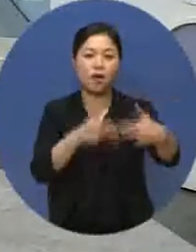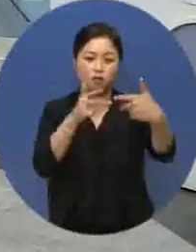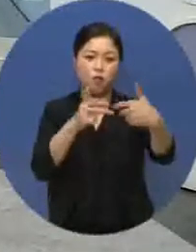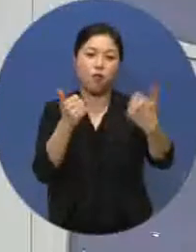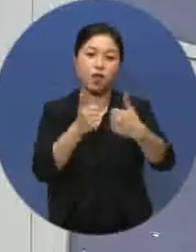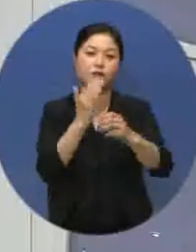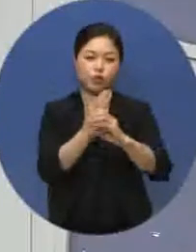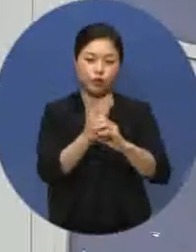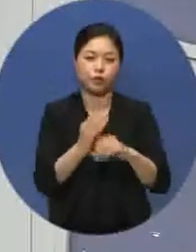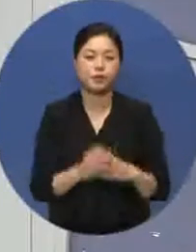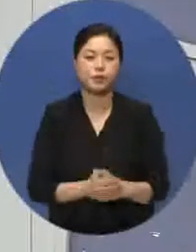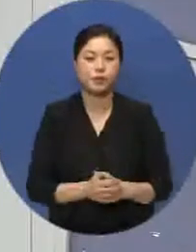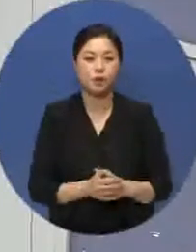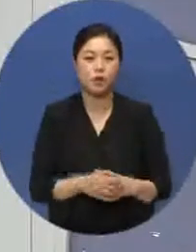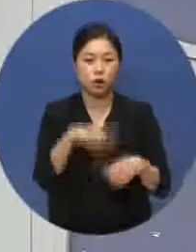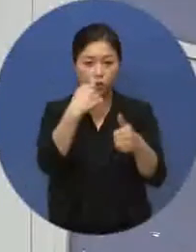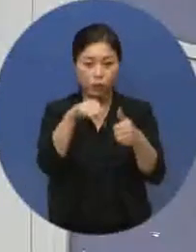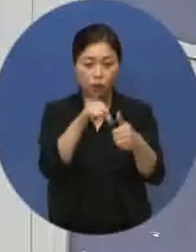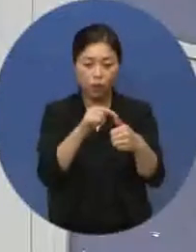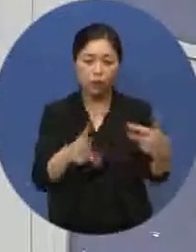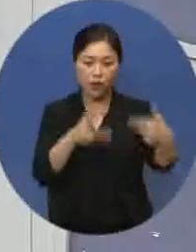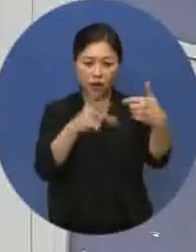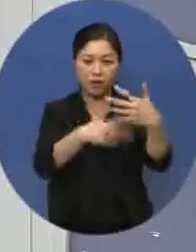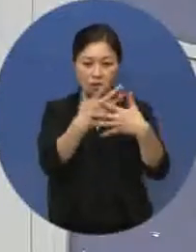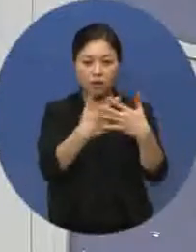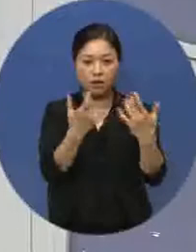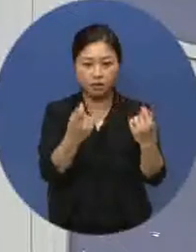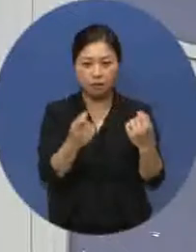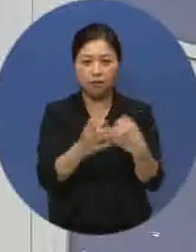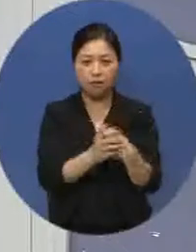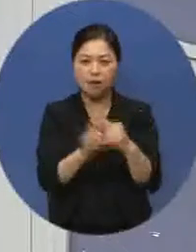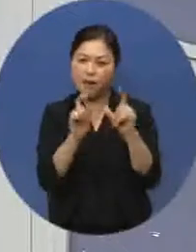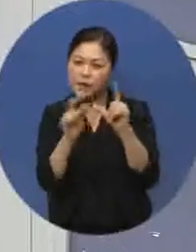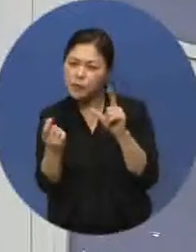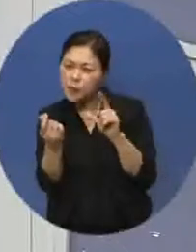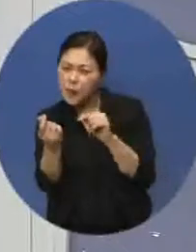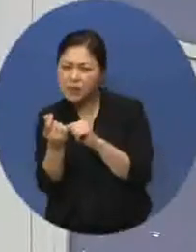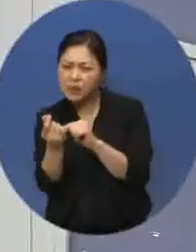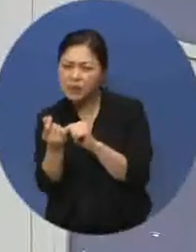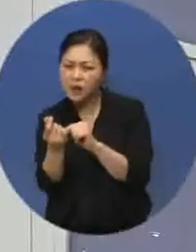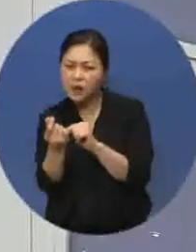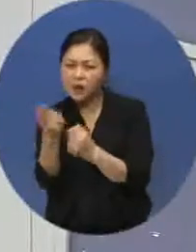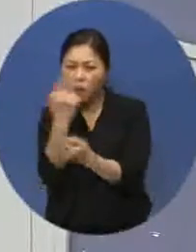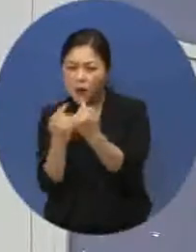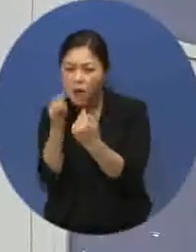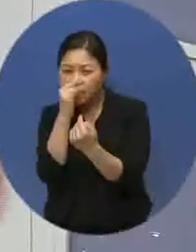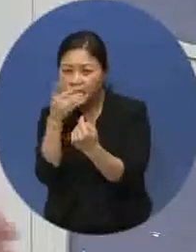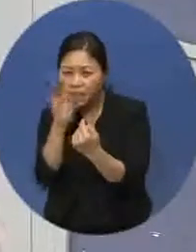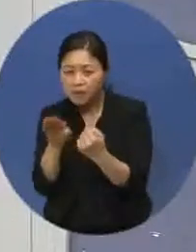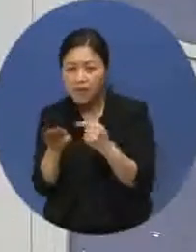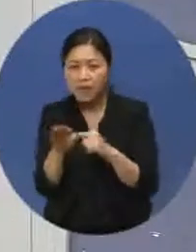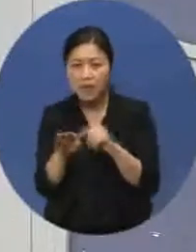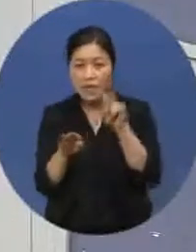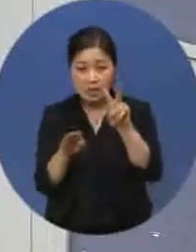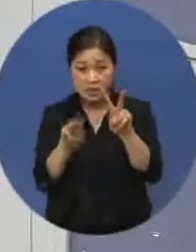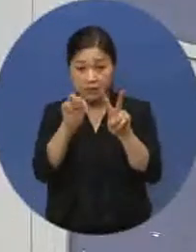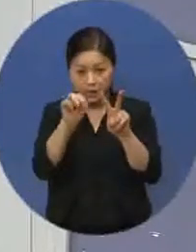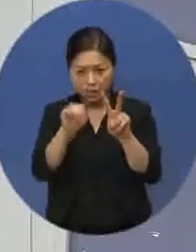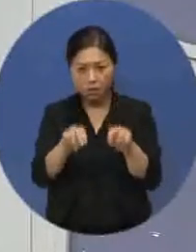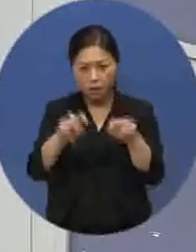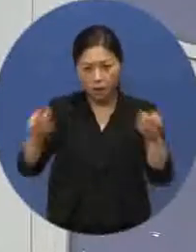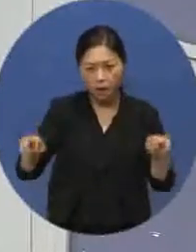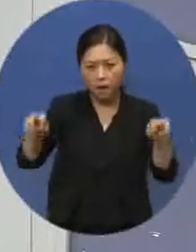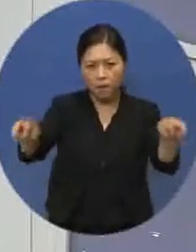있고요. 그다음에 교육도 화상으로 하고 아주 소수는 직접 현장에 오더라도 간격을 다 2m 이상의 거리를 네.